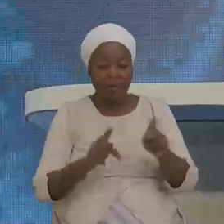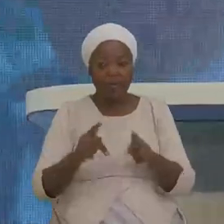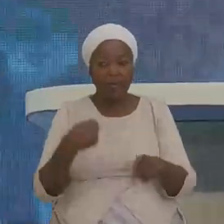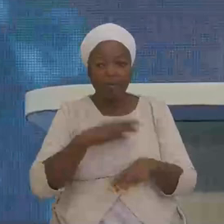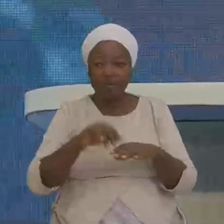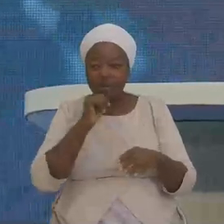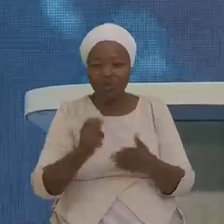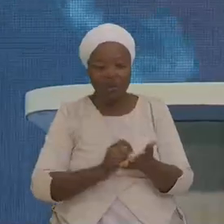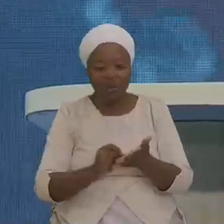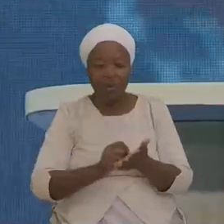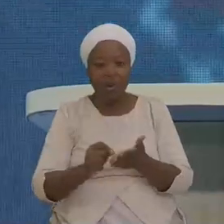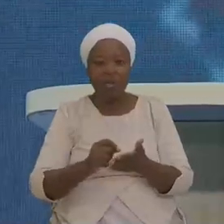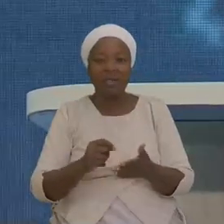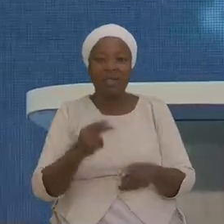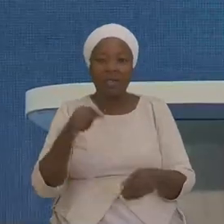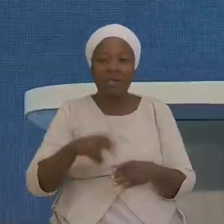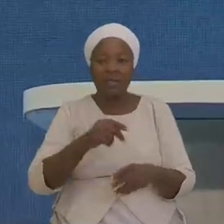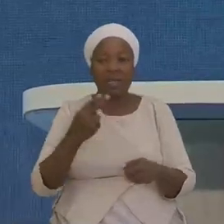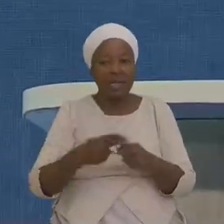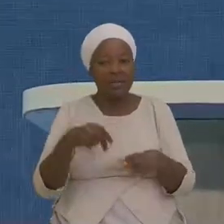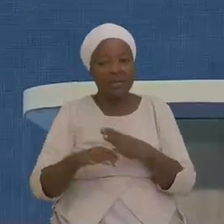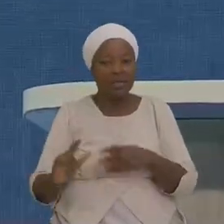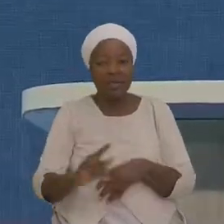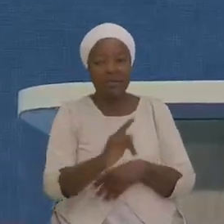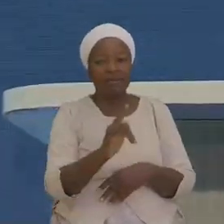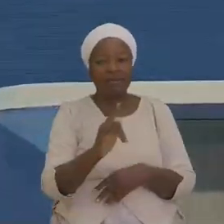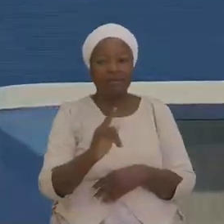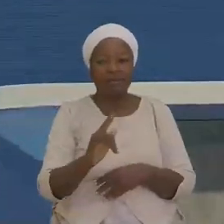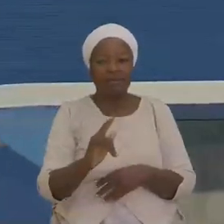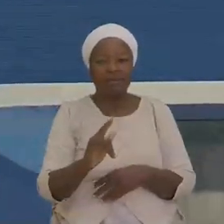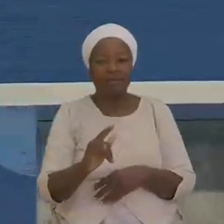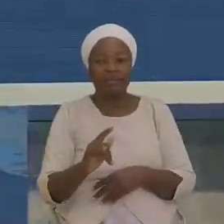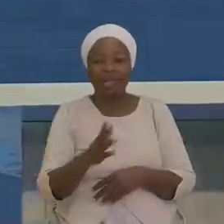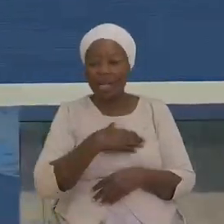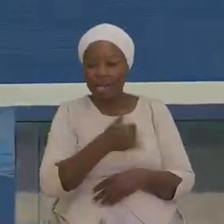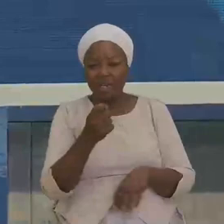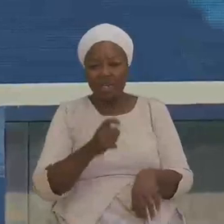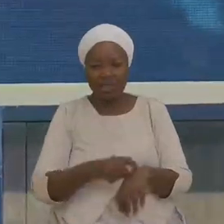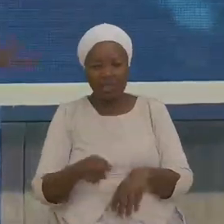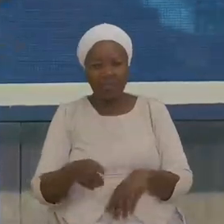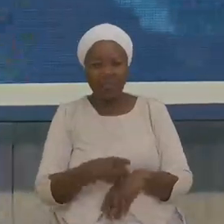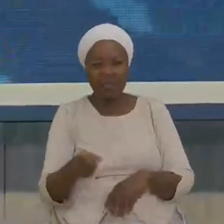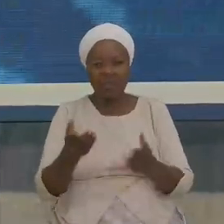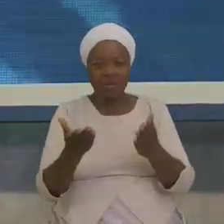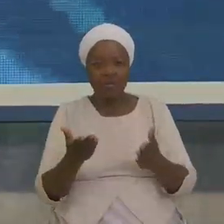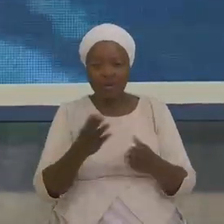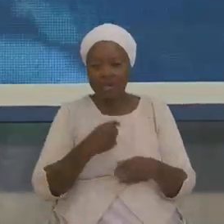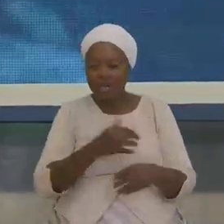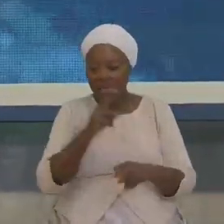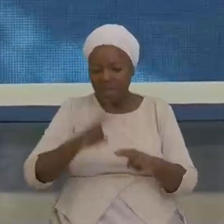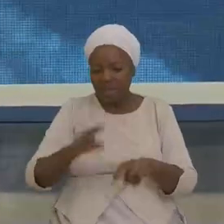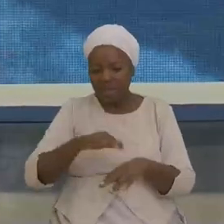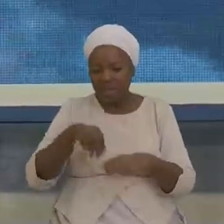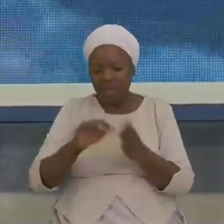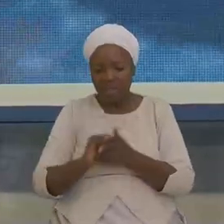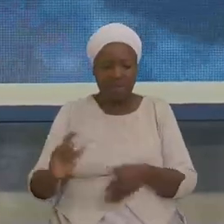Il y a des gens qui ne s'enregistrent pas pour le vol en avion. Et chaque fois, quand ils veulent